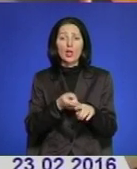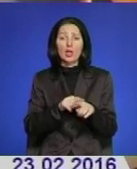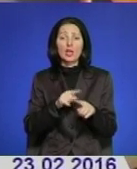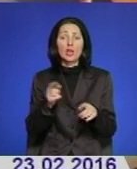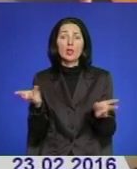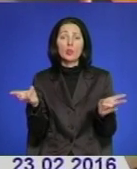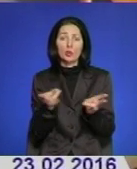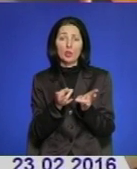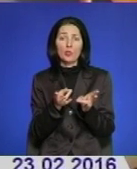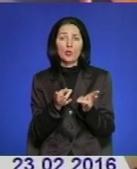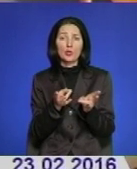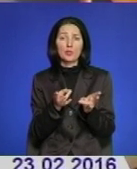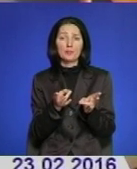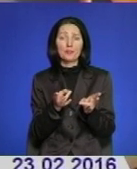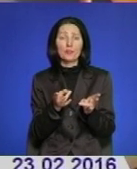потребують